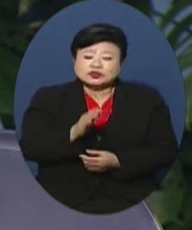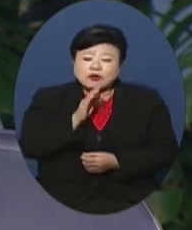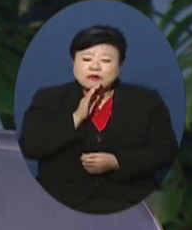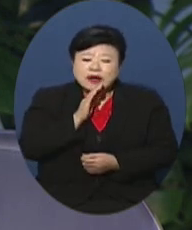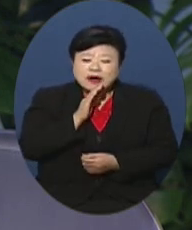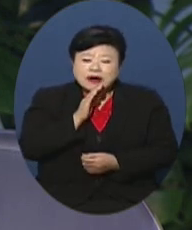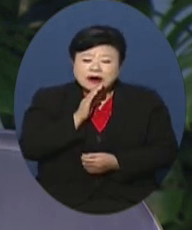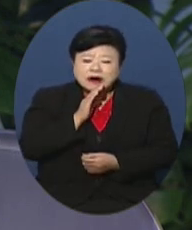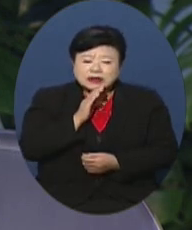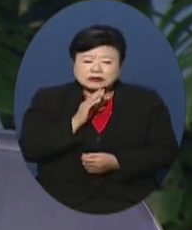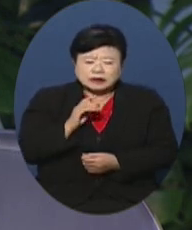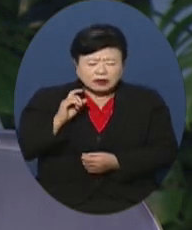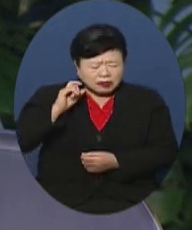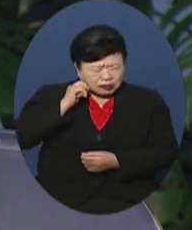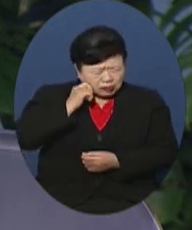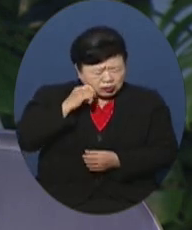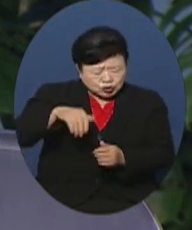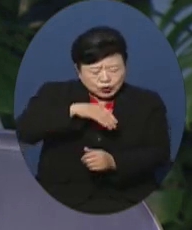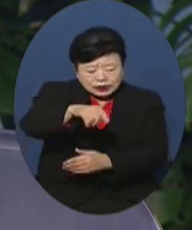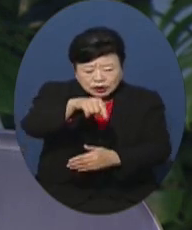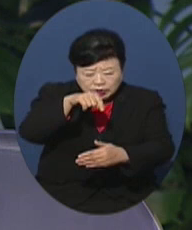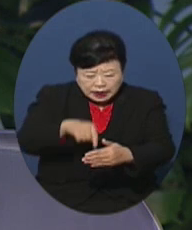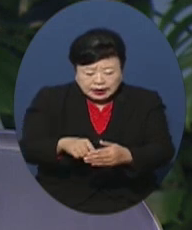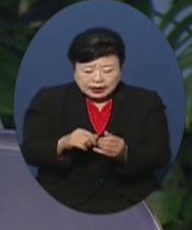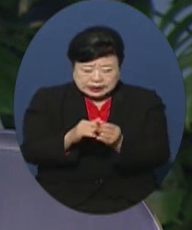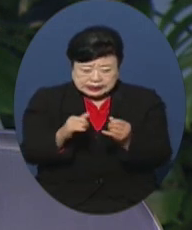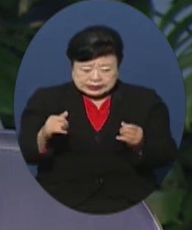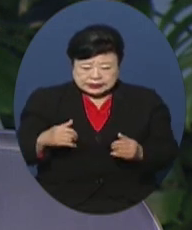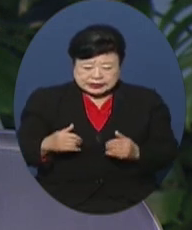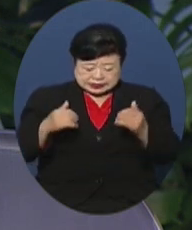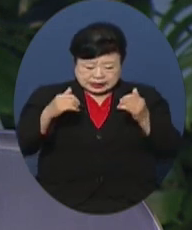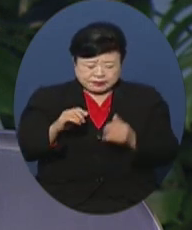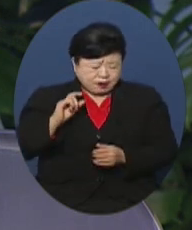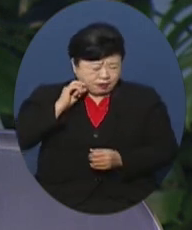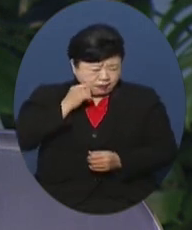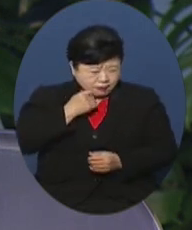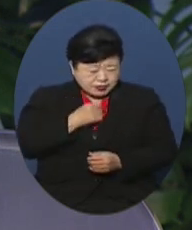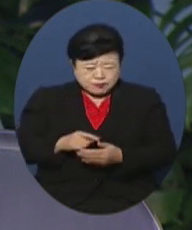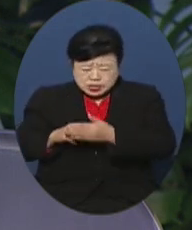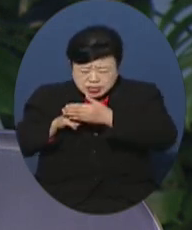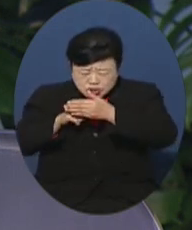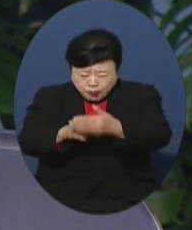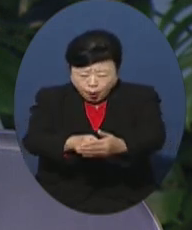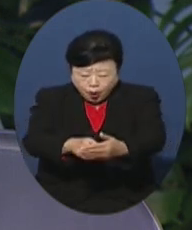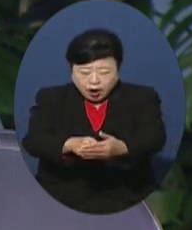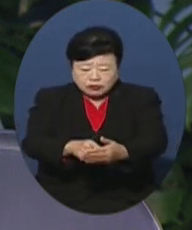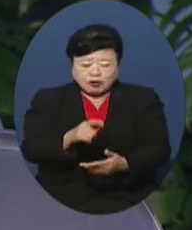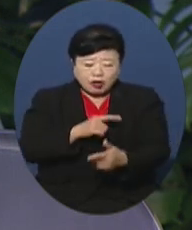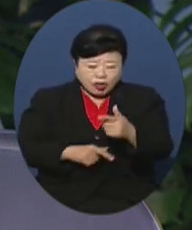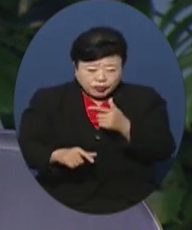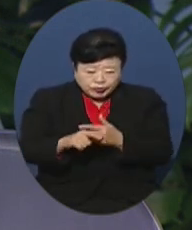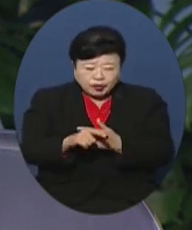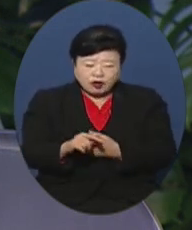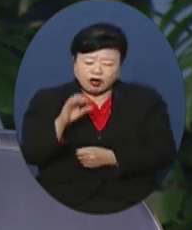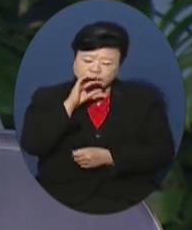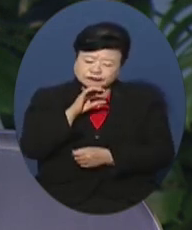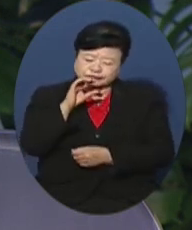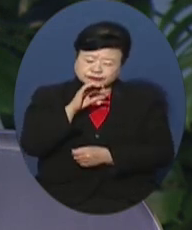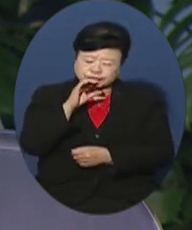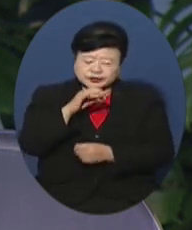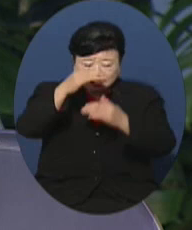실제로는 불리한 자연 환경에 처한 민족들이 역경을 극복하고 어려운